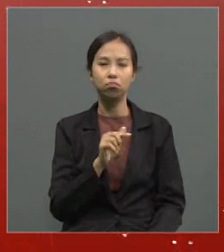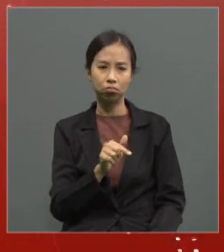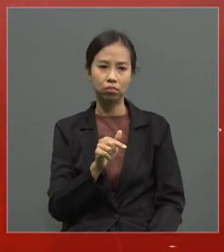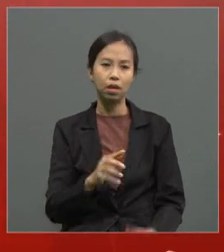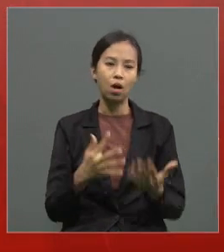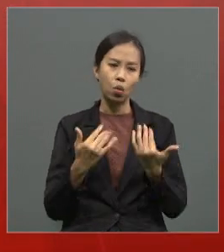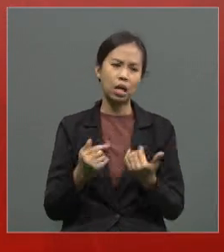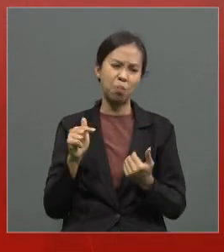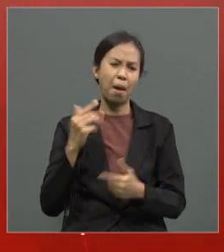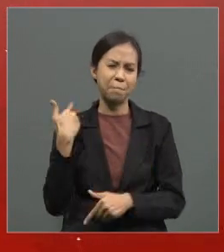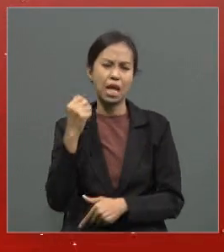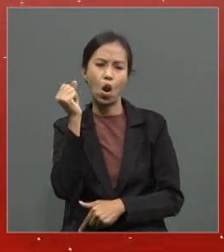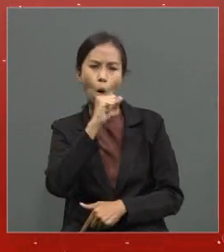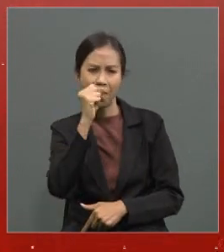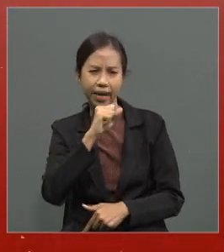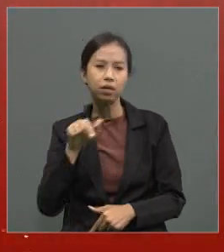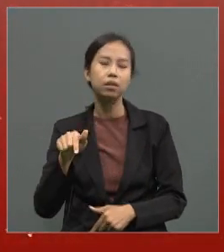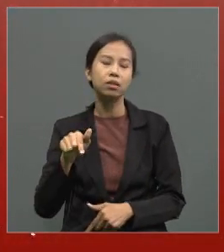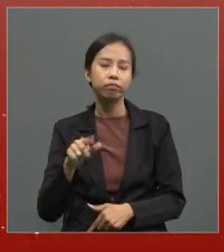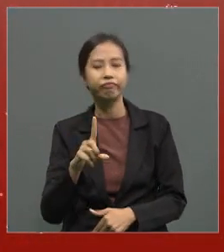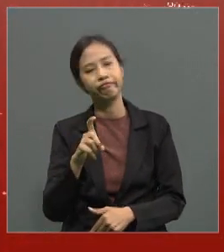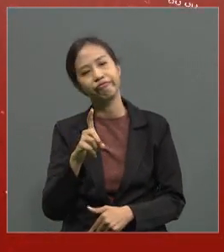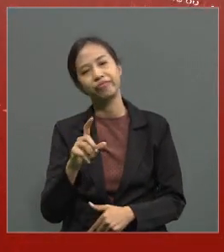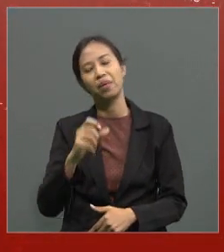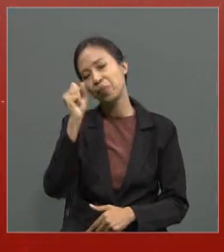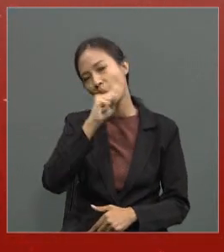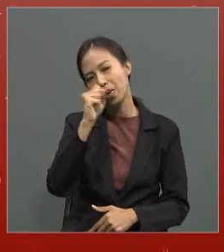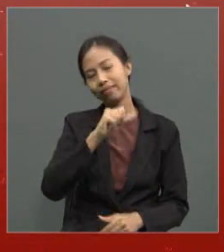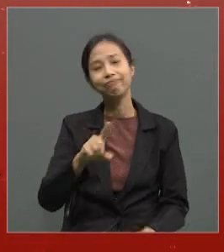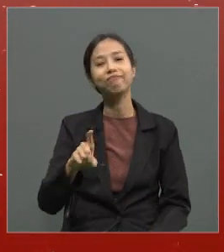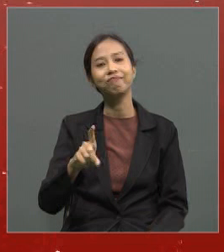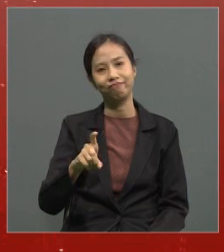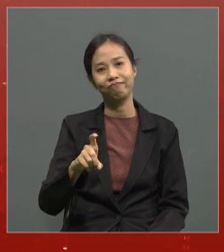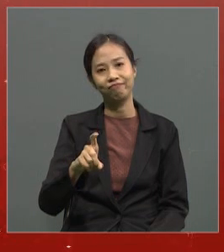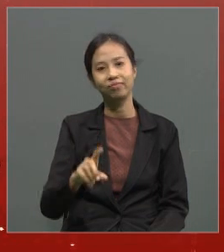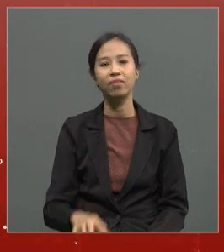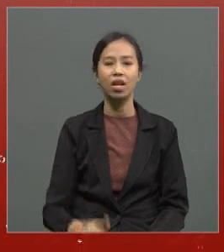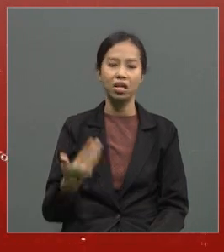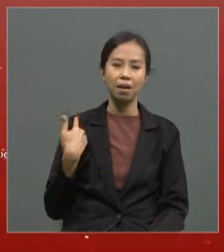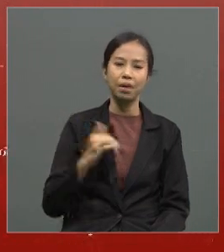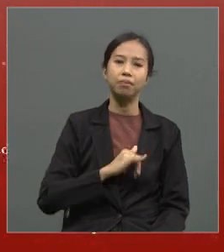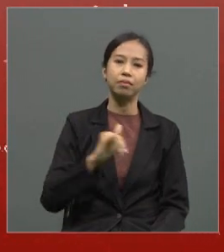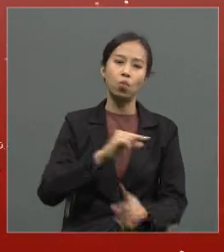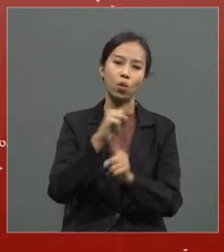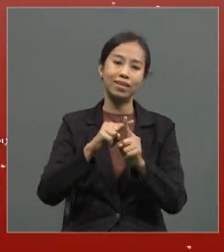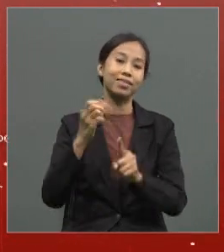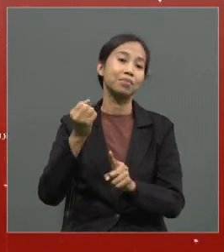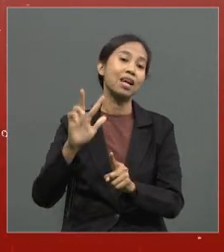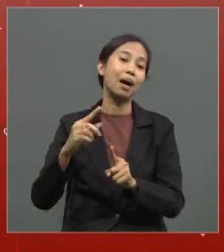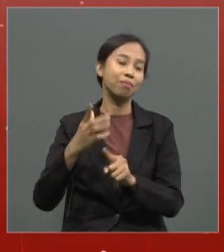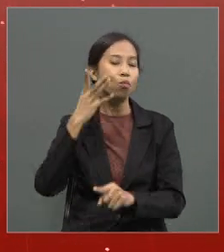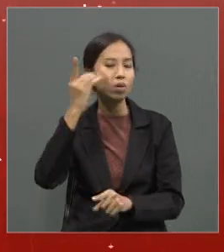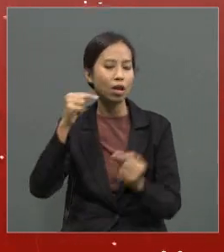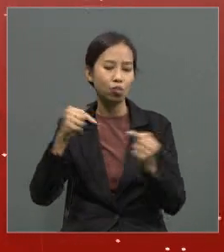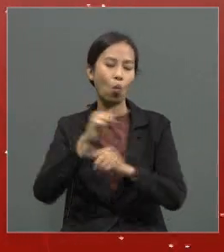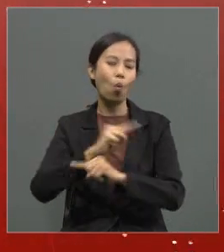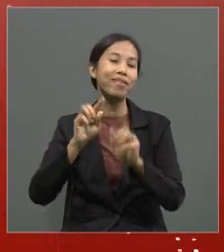ดนตรีใช่ค่ะก็เลยทำให้ไม่สามารถทำการแสดงได้ในงาน Bangkokแงค์เอ ROโชว์ในวันที่ 13มกราคมก็คือวันพรุ่งนี้